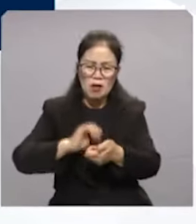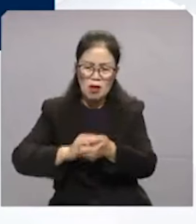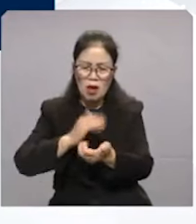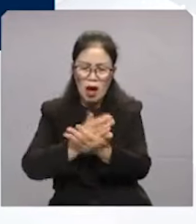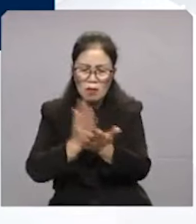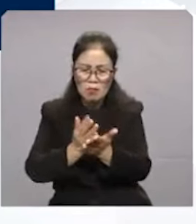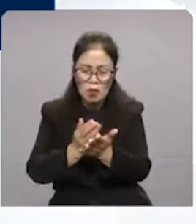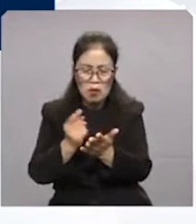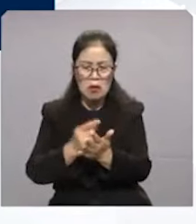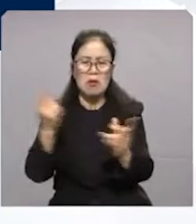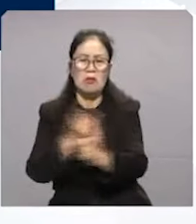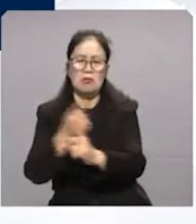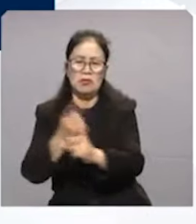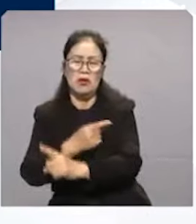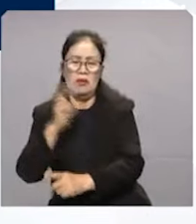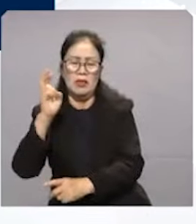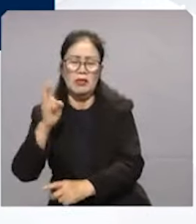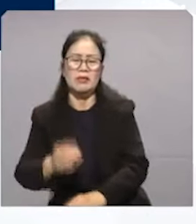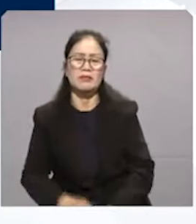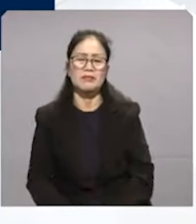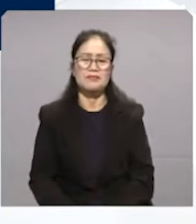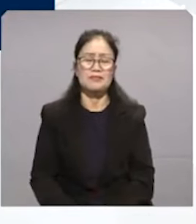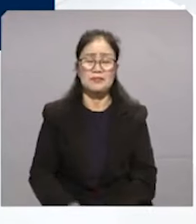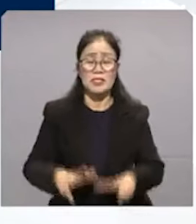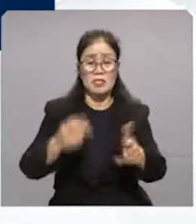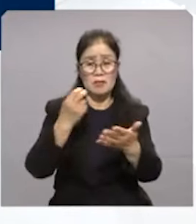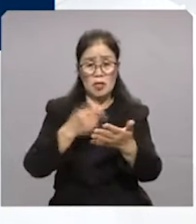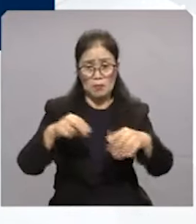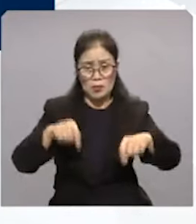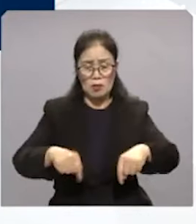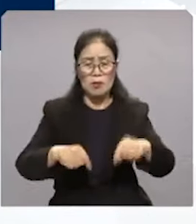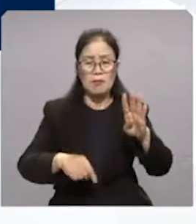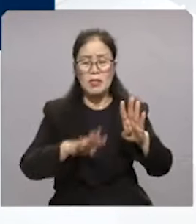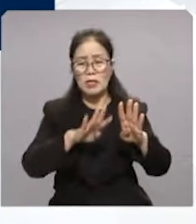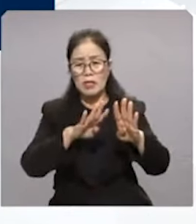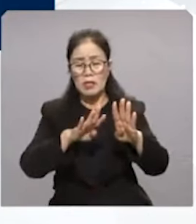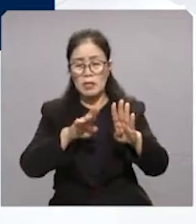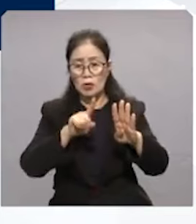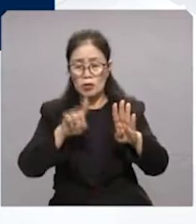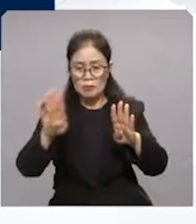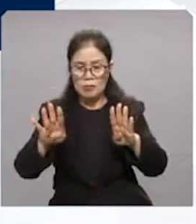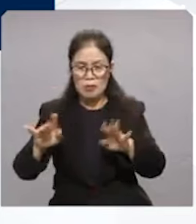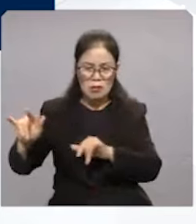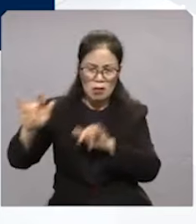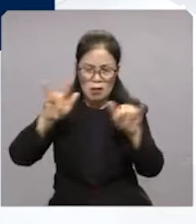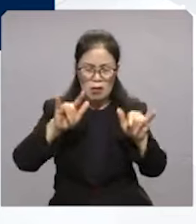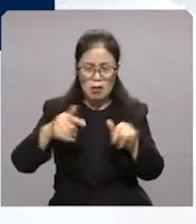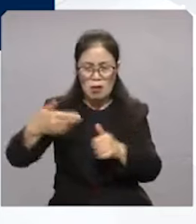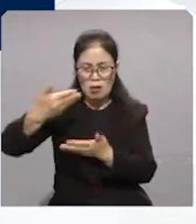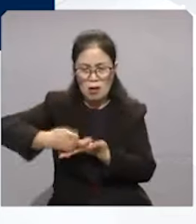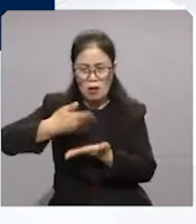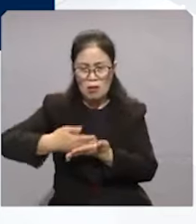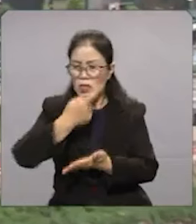항목부터 손볼 것으로 보입니다. 현행 협정으로는 비원비 전개 비용 등을 청구할 근거가